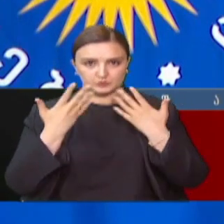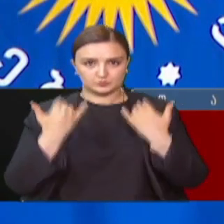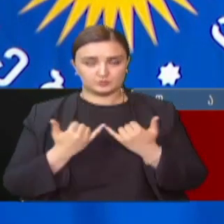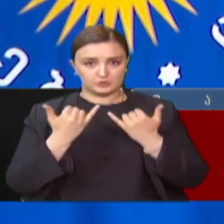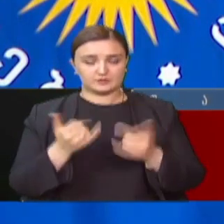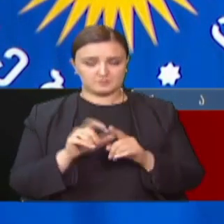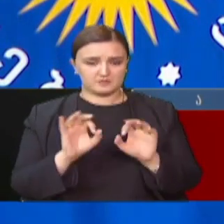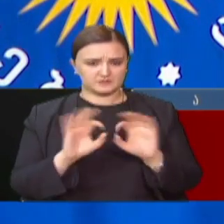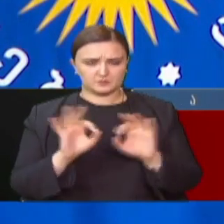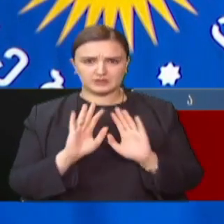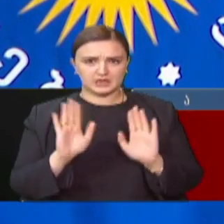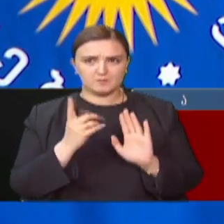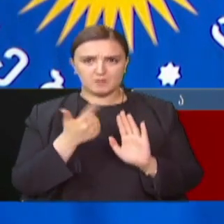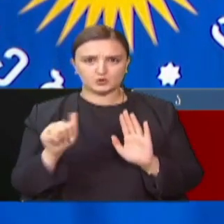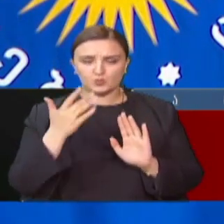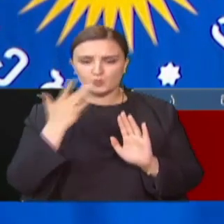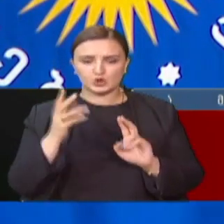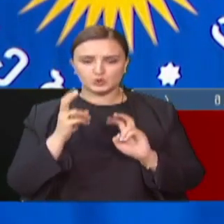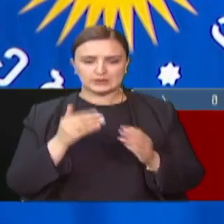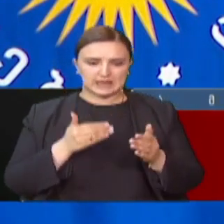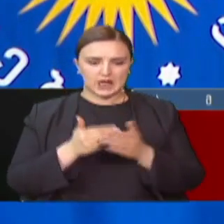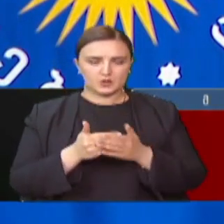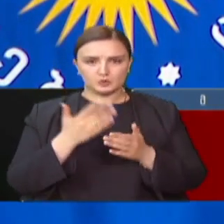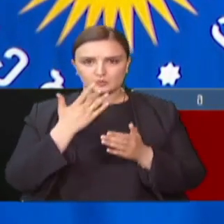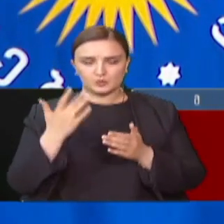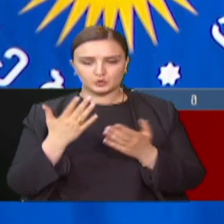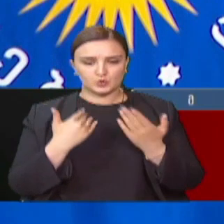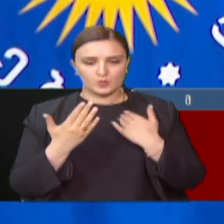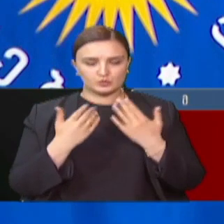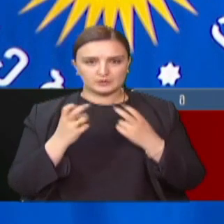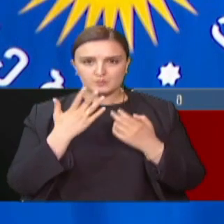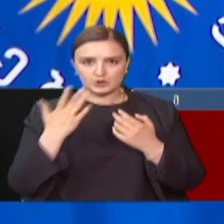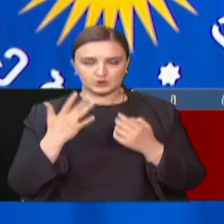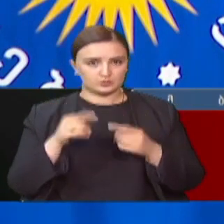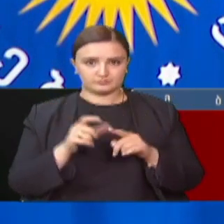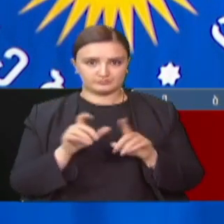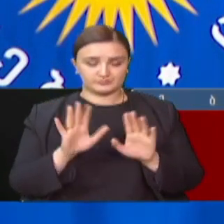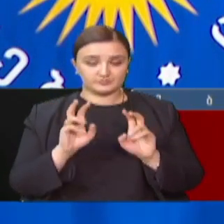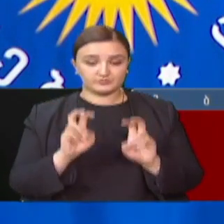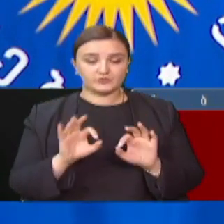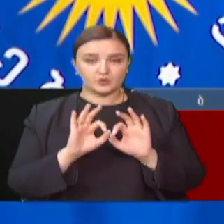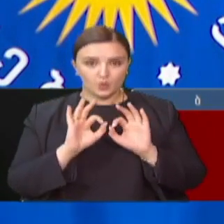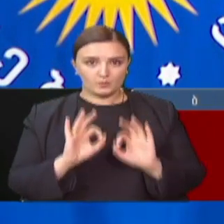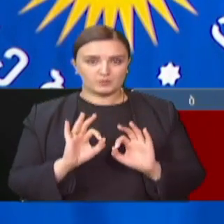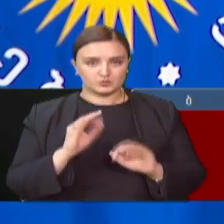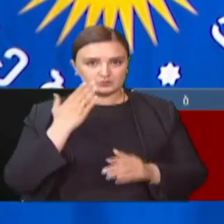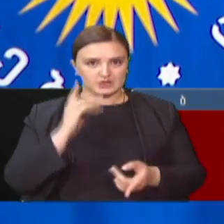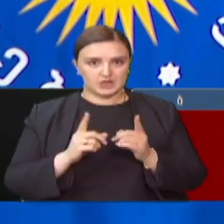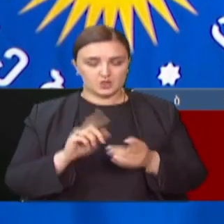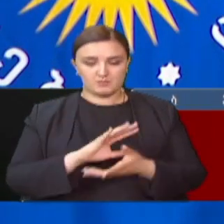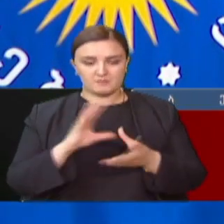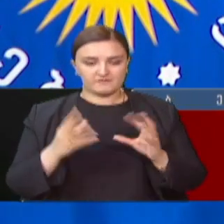Ამაზეა საუბარი და არა პოლიტიკურ დაახლოებაზე და პოლიტიკურ კომუნიკაციაზე და პოლიტიკურ დიალოგზე. Ეს არის ობიექტური რეალობა. აი ამ